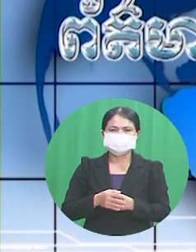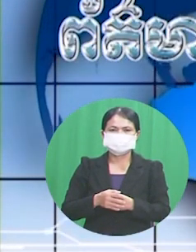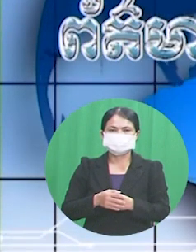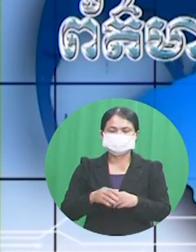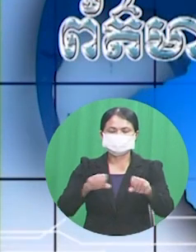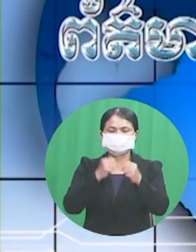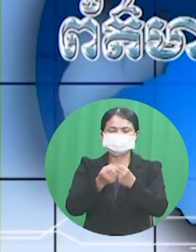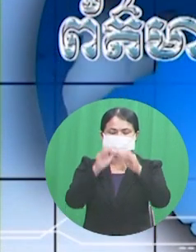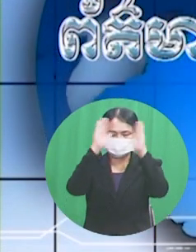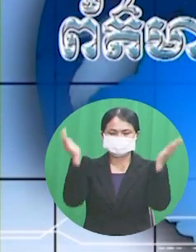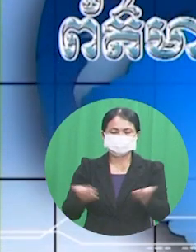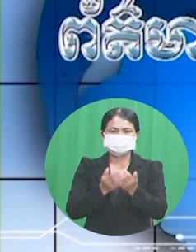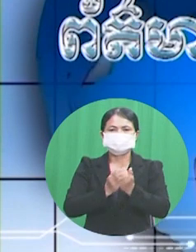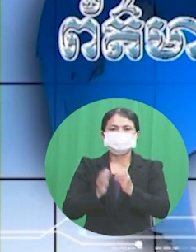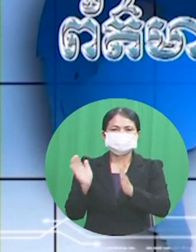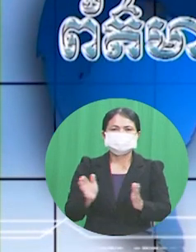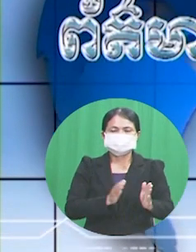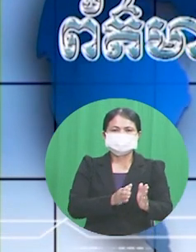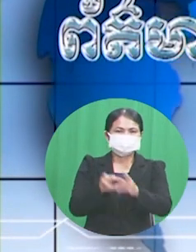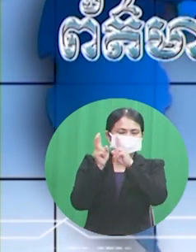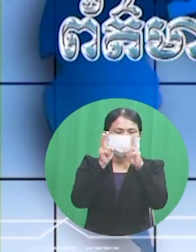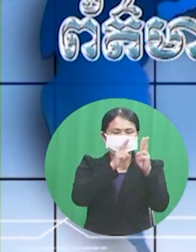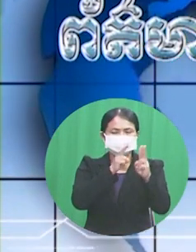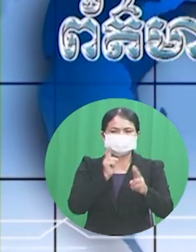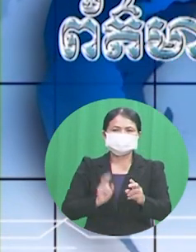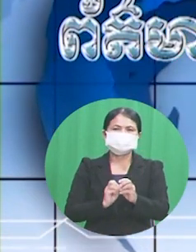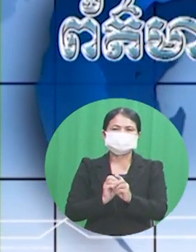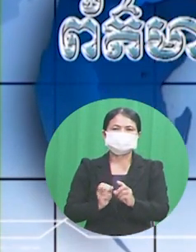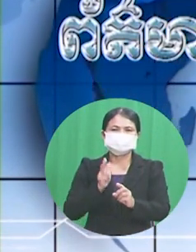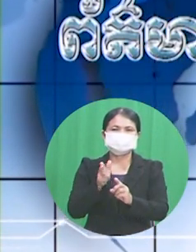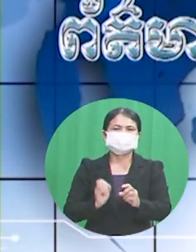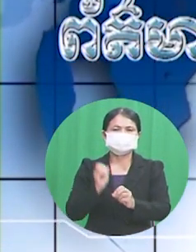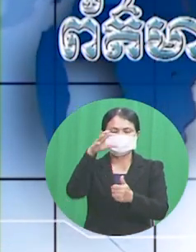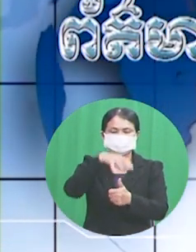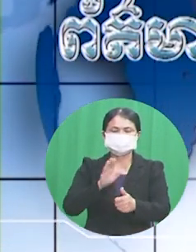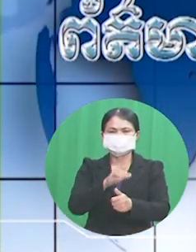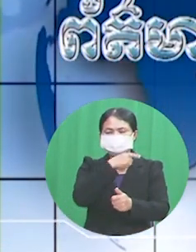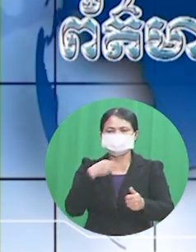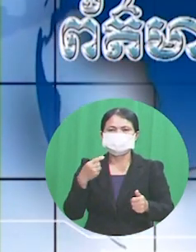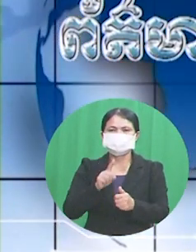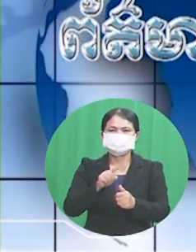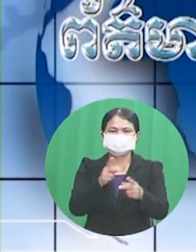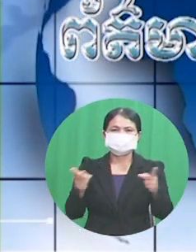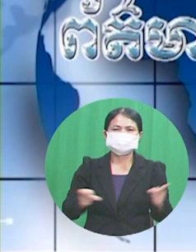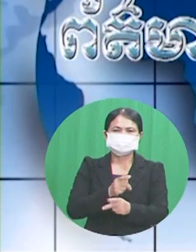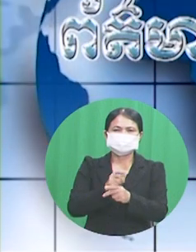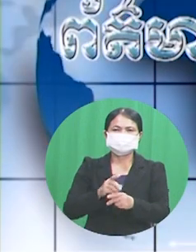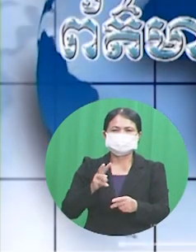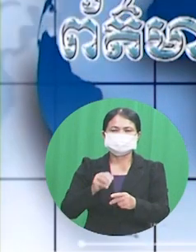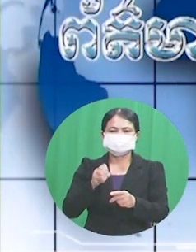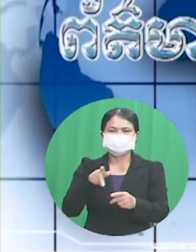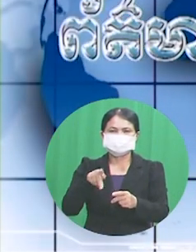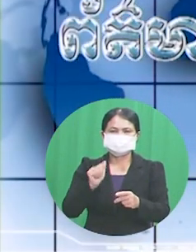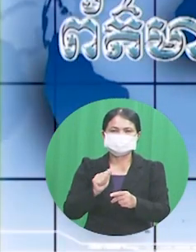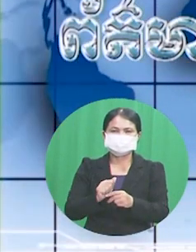អង្គការសហប្រជាជាតិមានផែនការស៊ើបអង្កេតការបាញ់ផ្លោងលើពន្ធនាគាររបស់រុស្ស៊ីមួយកន្លែងនៅអេលេណូកា